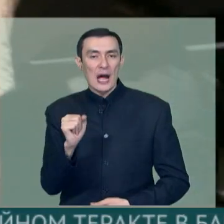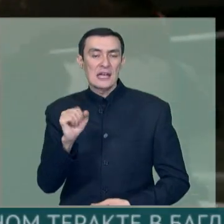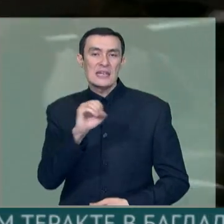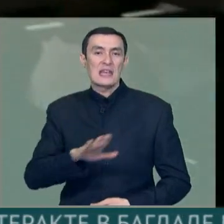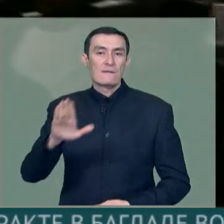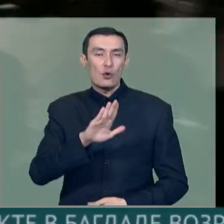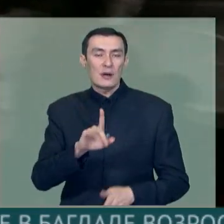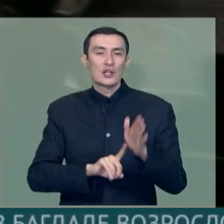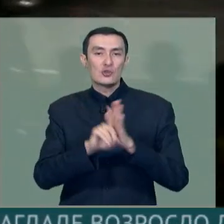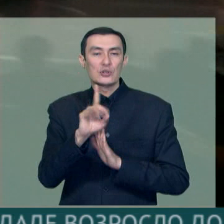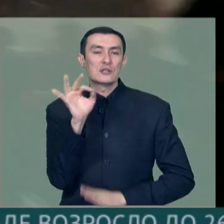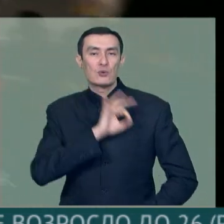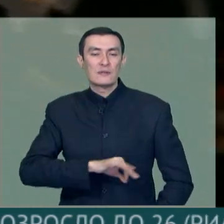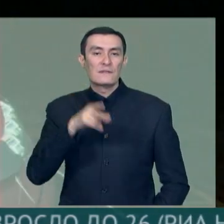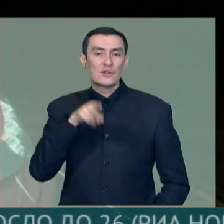к 2020 году.